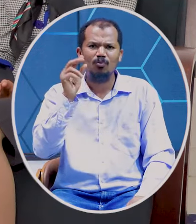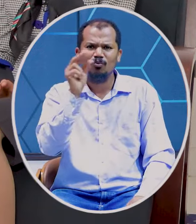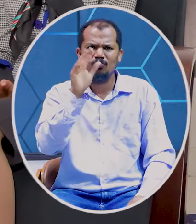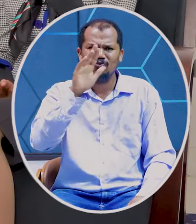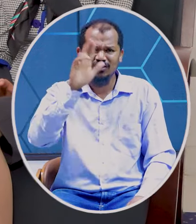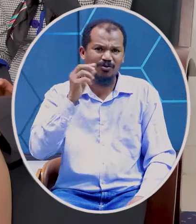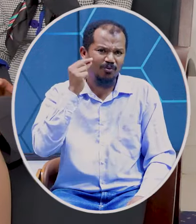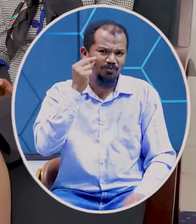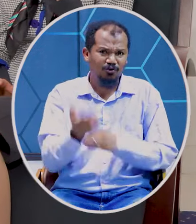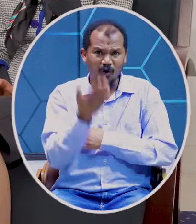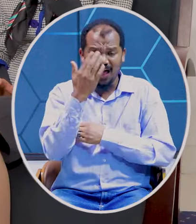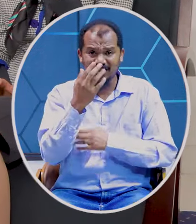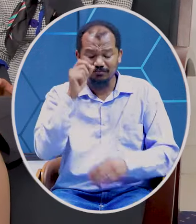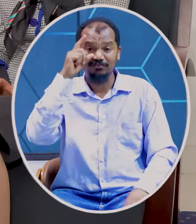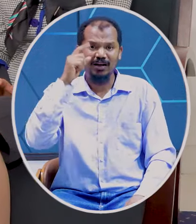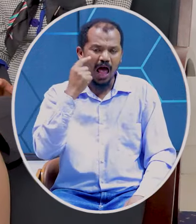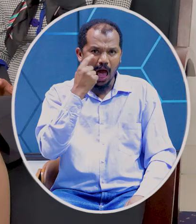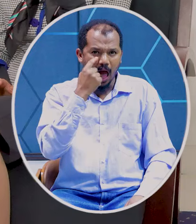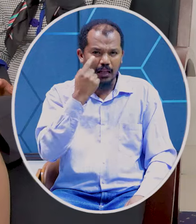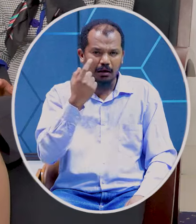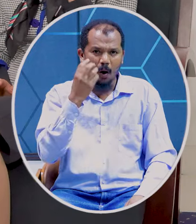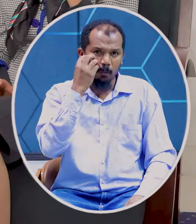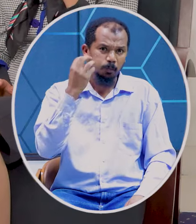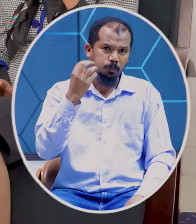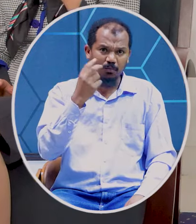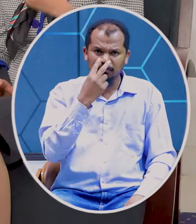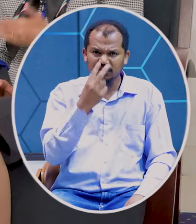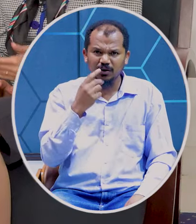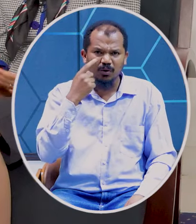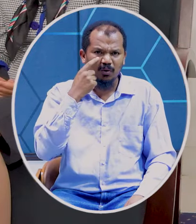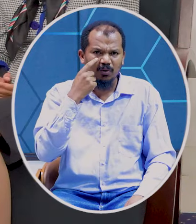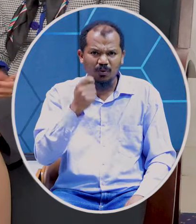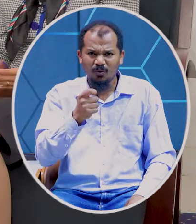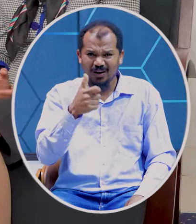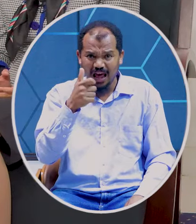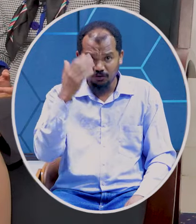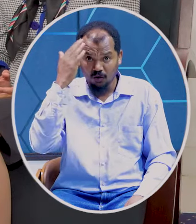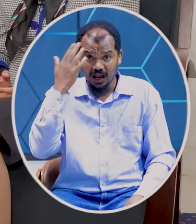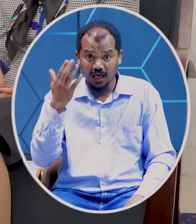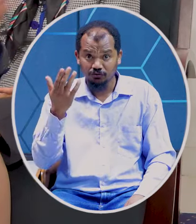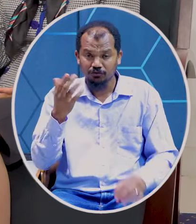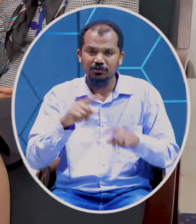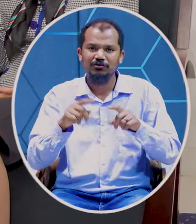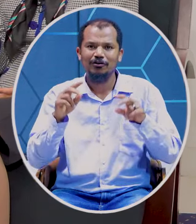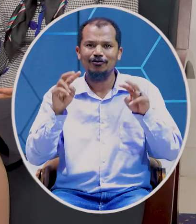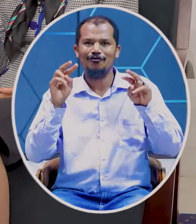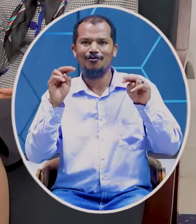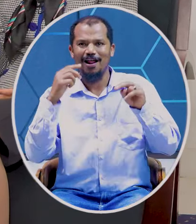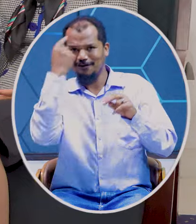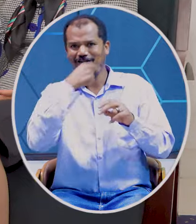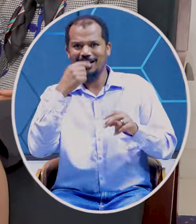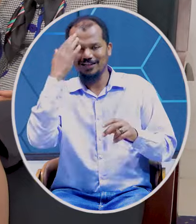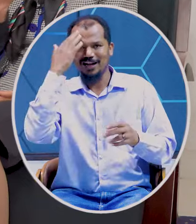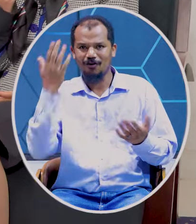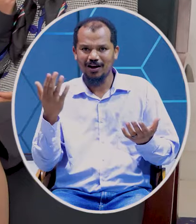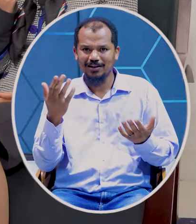ላይ ብጉር የሆነች ነገር ጠዋት ስንነሳ ወይም አይናችን የሆነ ነገር አብጦ ብንነሳ ወደ ኢሚዲየትሊ ነው የምናውቀው። ለምን? ኖርማል ጤነኛውን